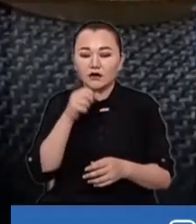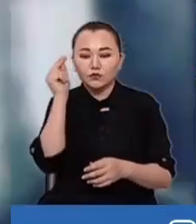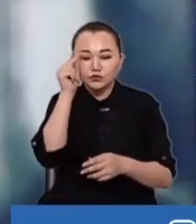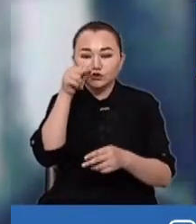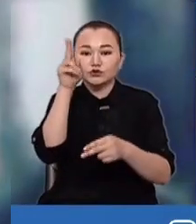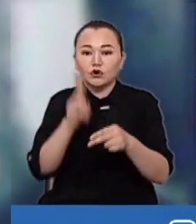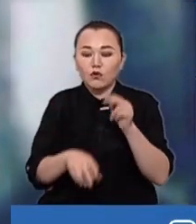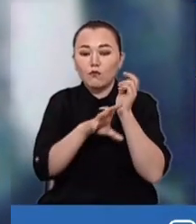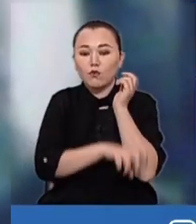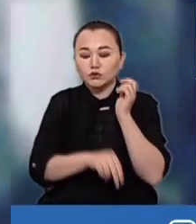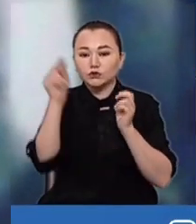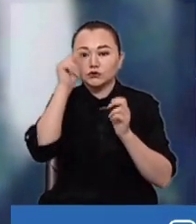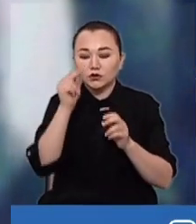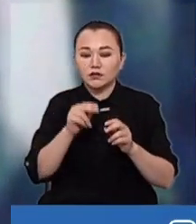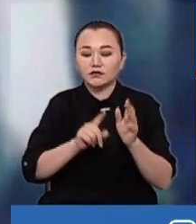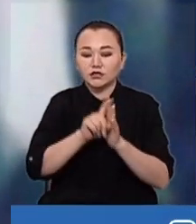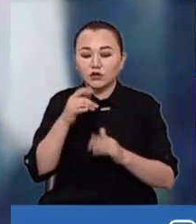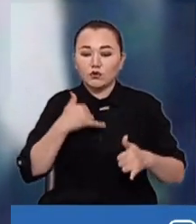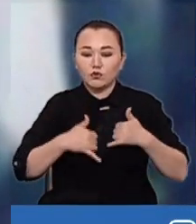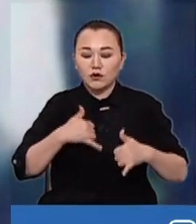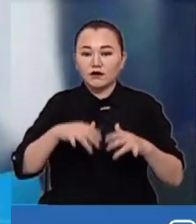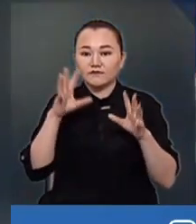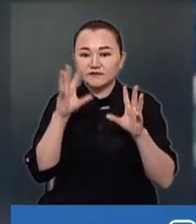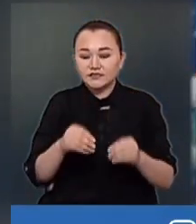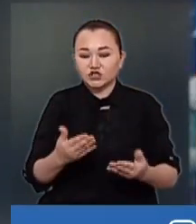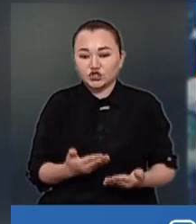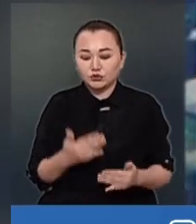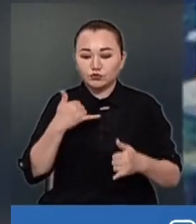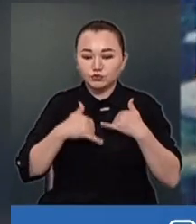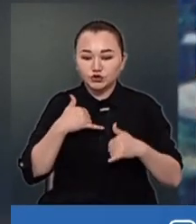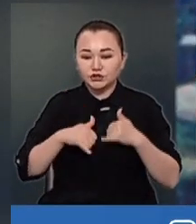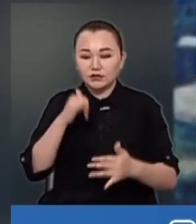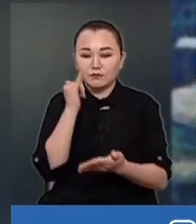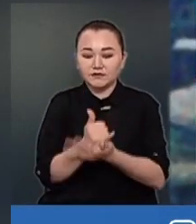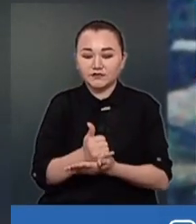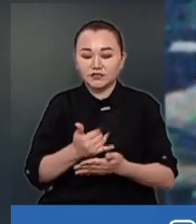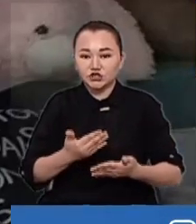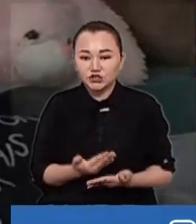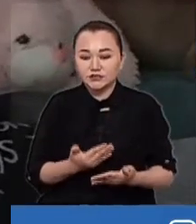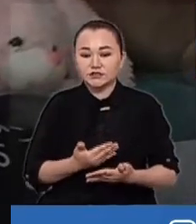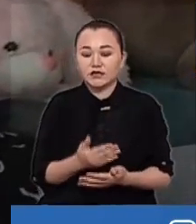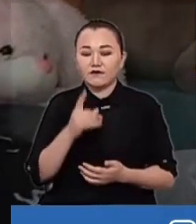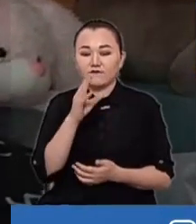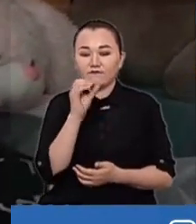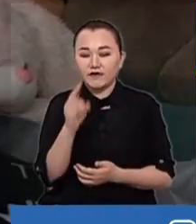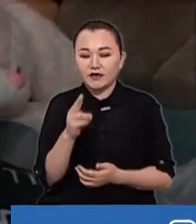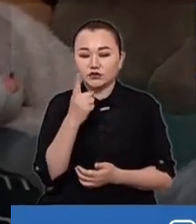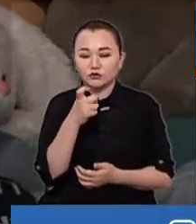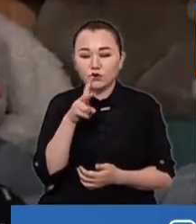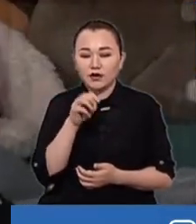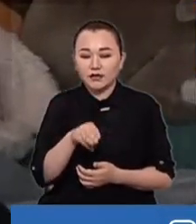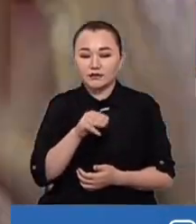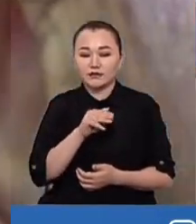тәмамдап, бастауыш сыныбының мұғалімі болып, бар ғұмырын ұстаздыққа арнаған, ғасыр жасаған 100 жастағы